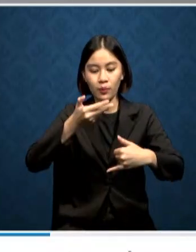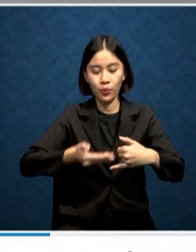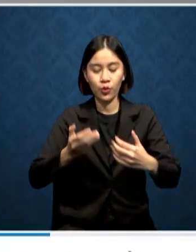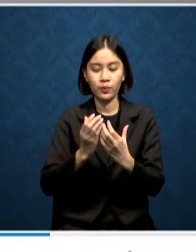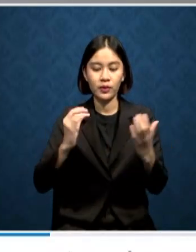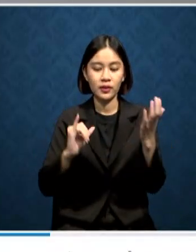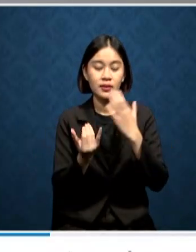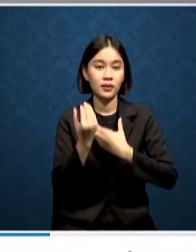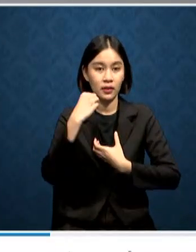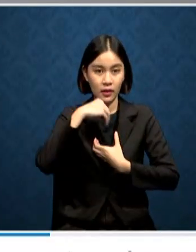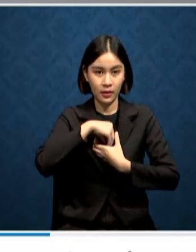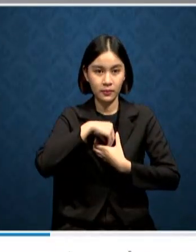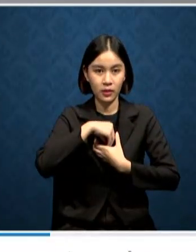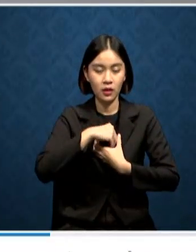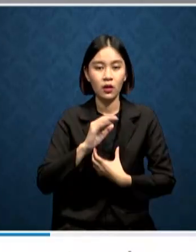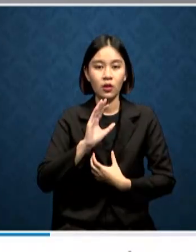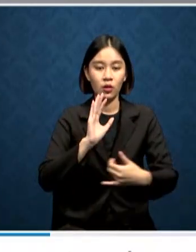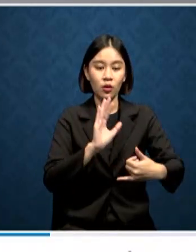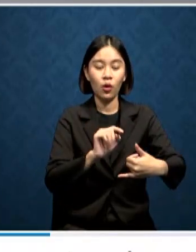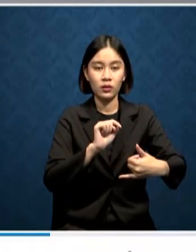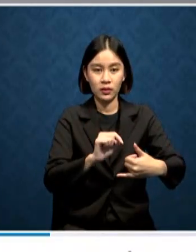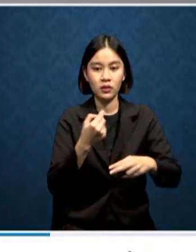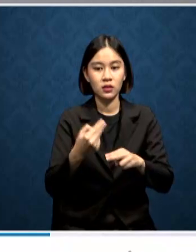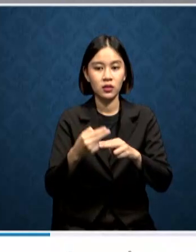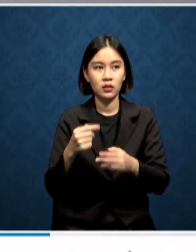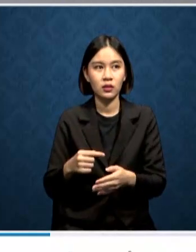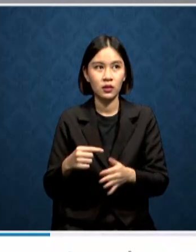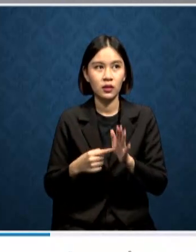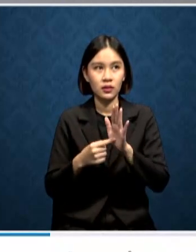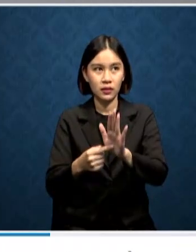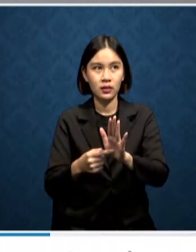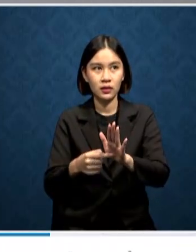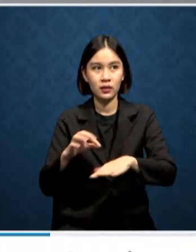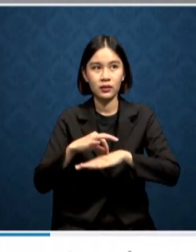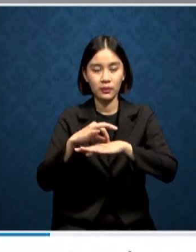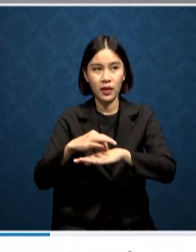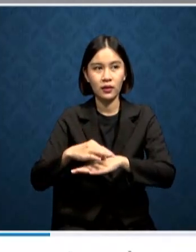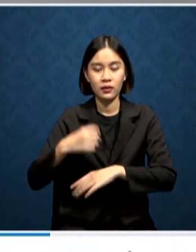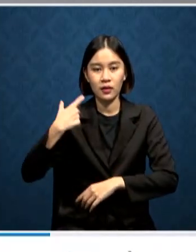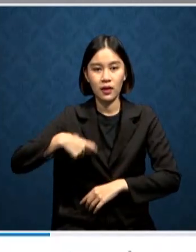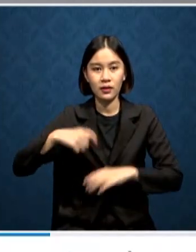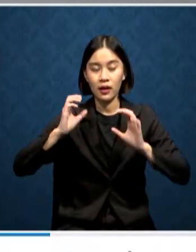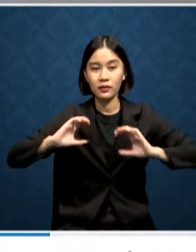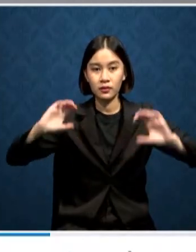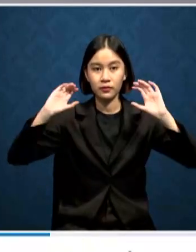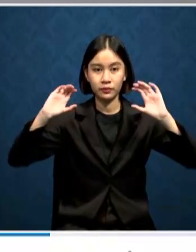พฤติกรรมทางจริยธรรมของบุคคลผู้ได้รับการเสนอชื่อให้ดำรงตำแหน่งอัยการสูงสุด